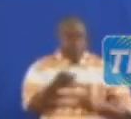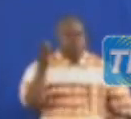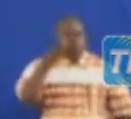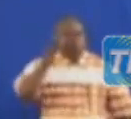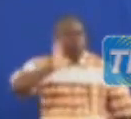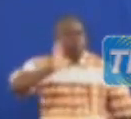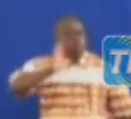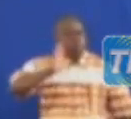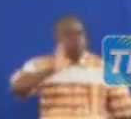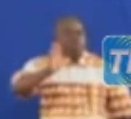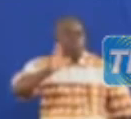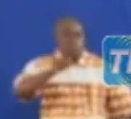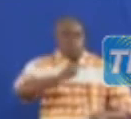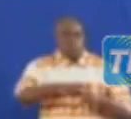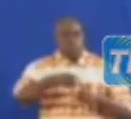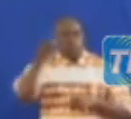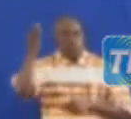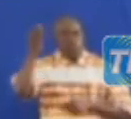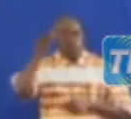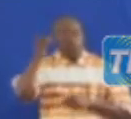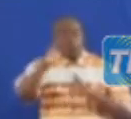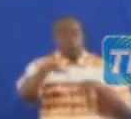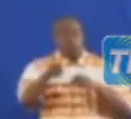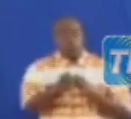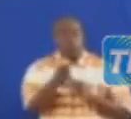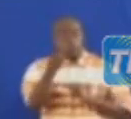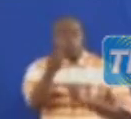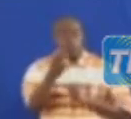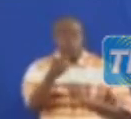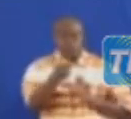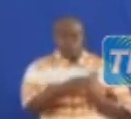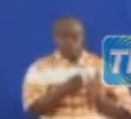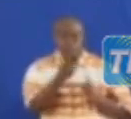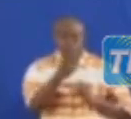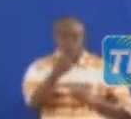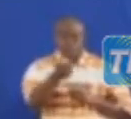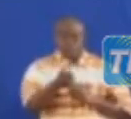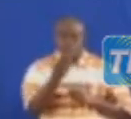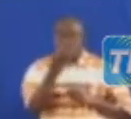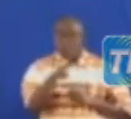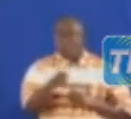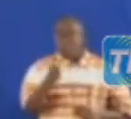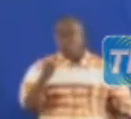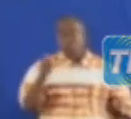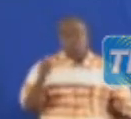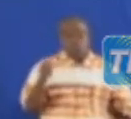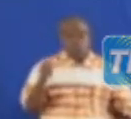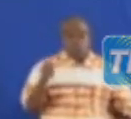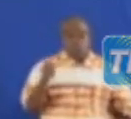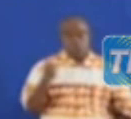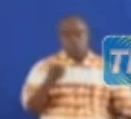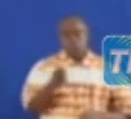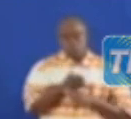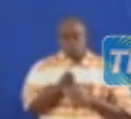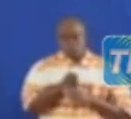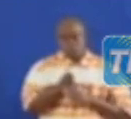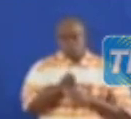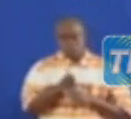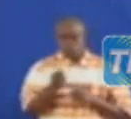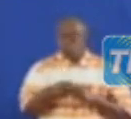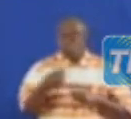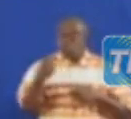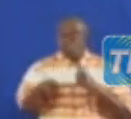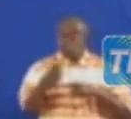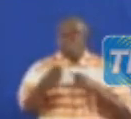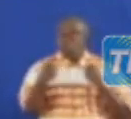yake akilihutubia bunge lako la 12 tarehe 22 Aprili 2021 yaliyohusu